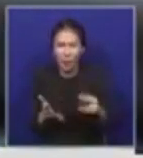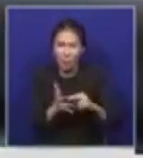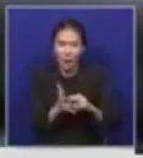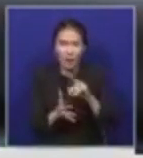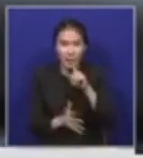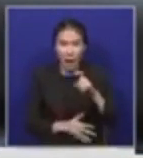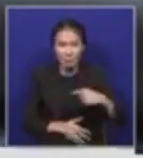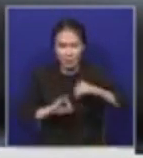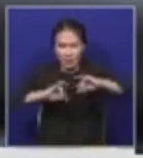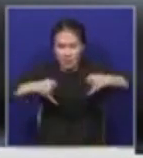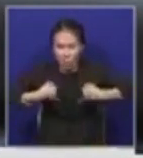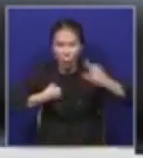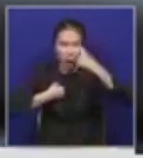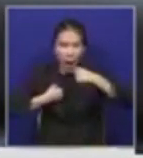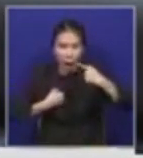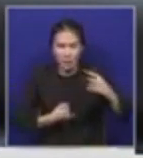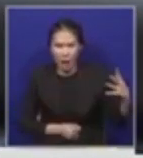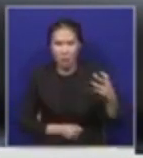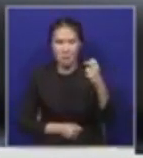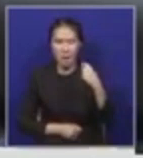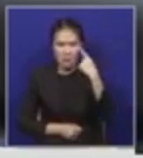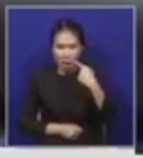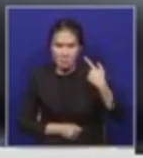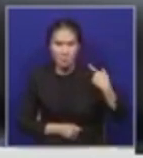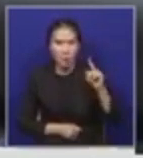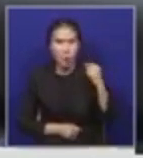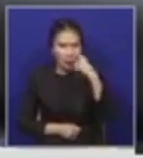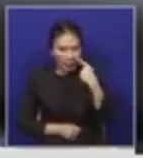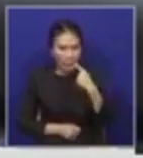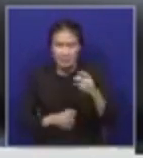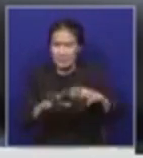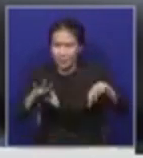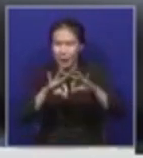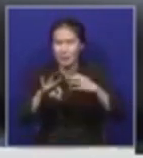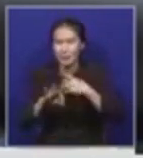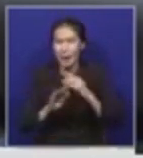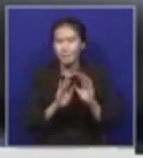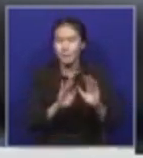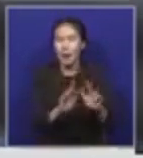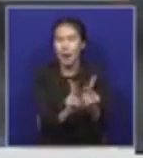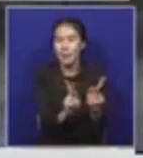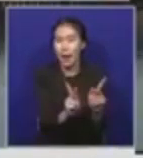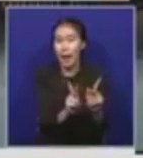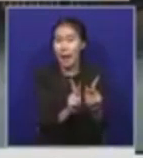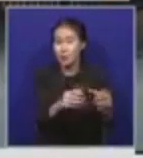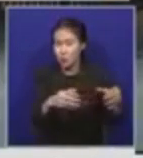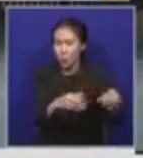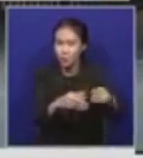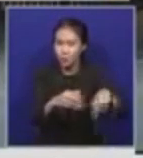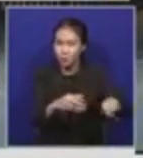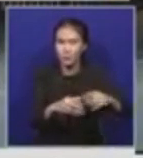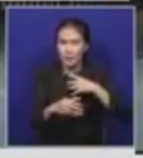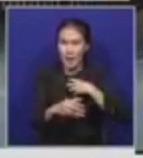ใครพัฒนาแล้วมันจะตกผลประโยชน์มันอยู่ของใครจุดนี้ต่างหากนะครับที่อยากจะฝากกรรมาธิการที่จะ